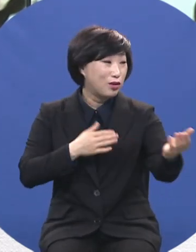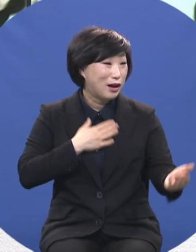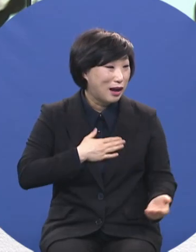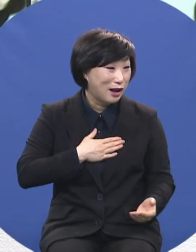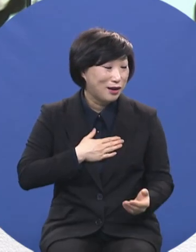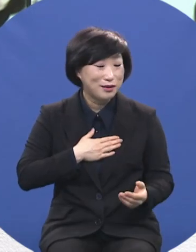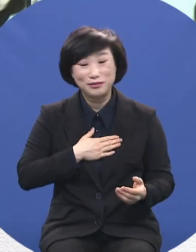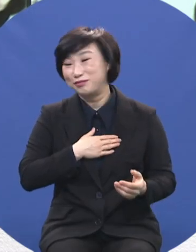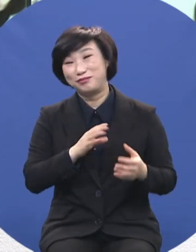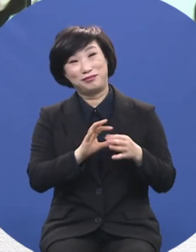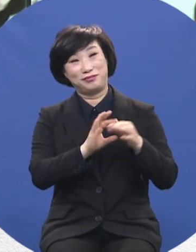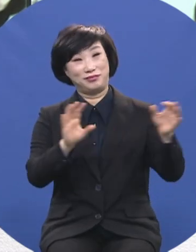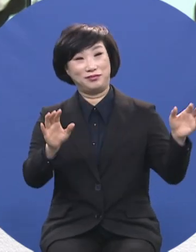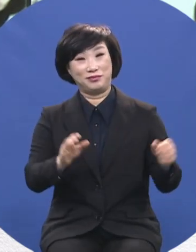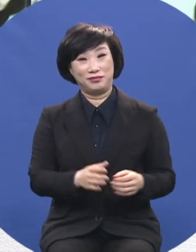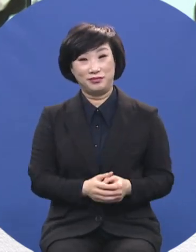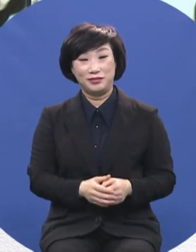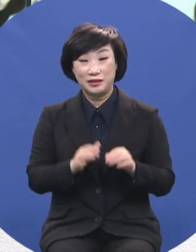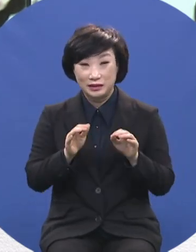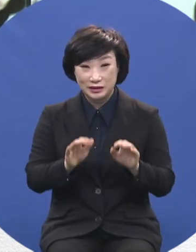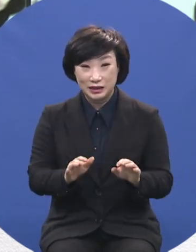아니야. 그거는